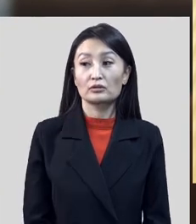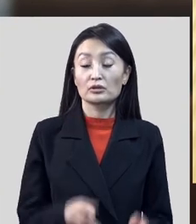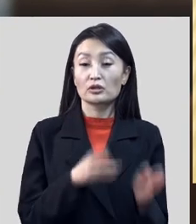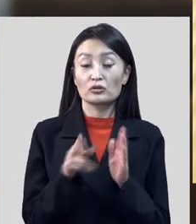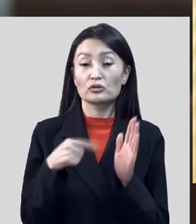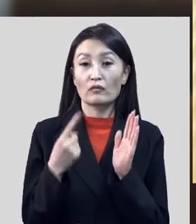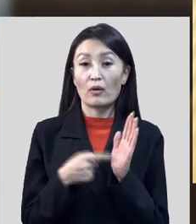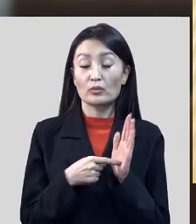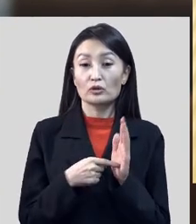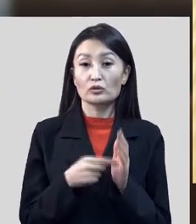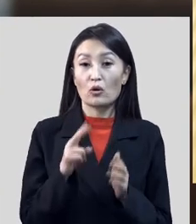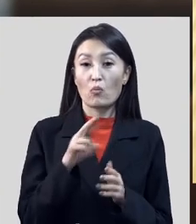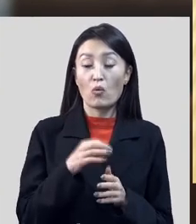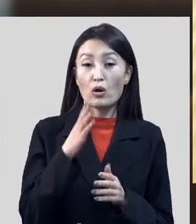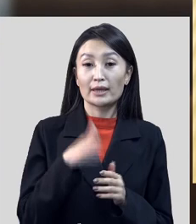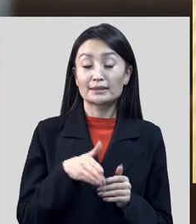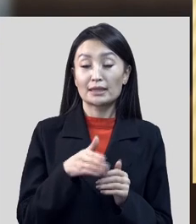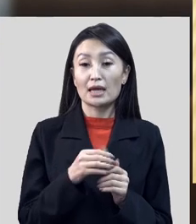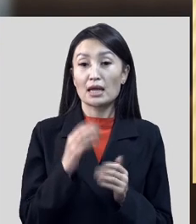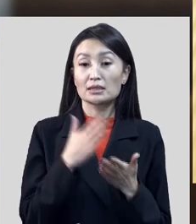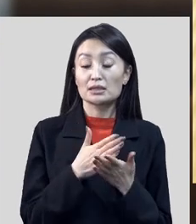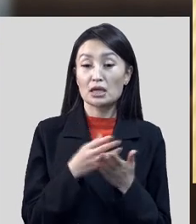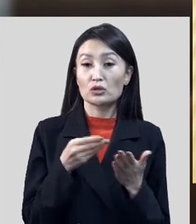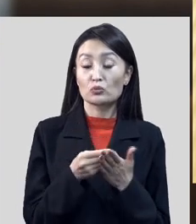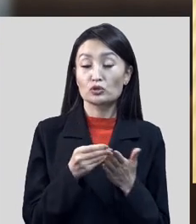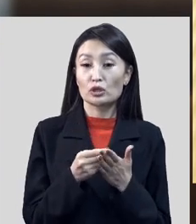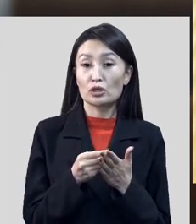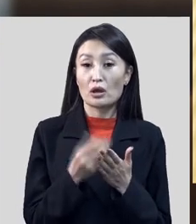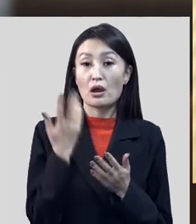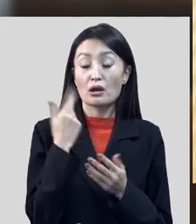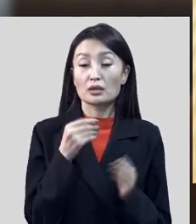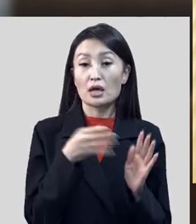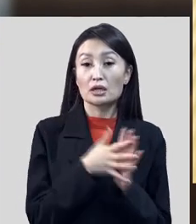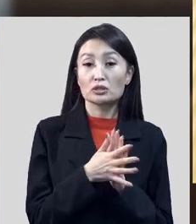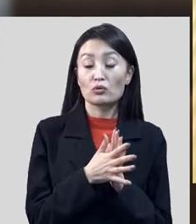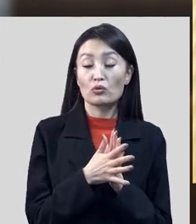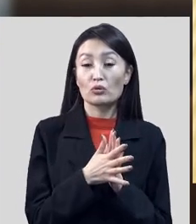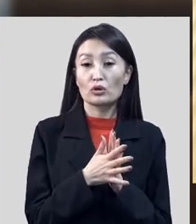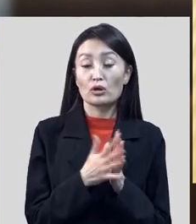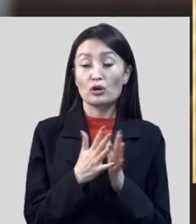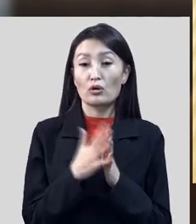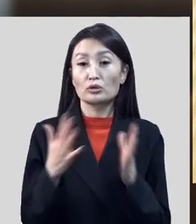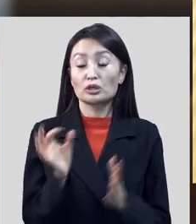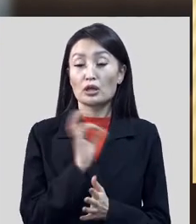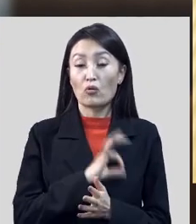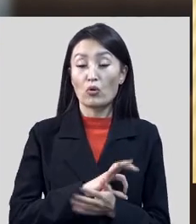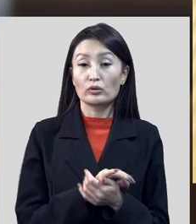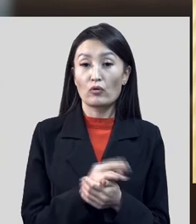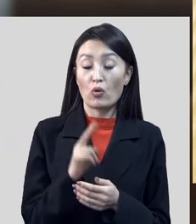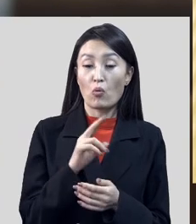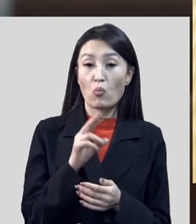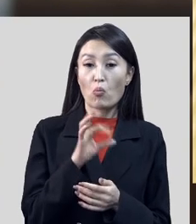вопрос по горизонтали состояние бюджета когда расходы превышают доходы по